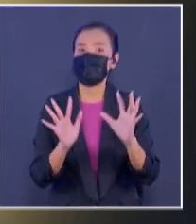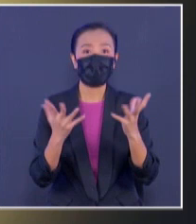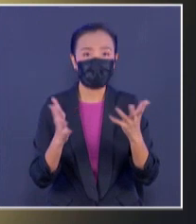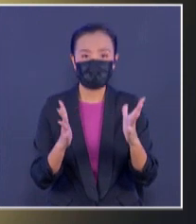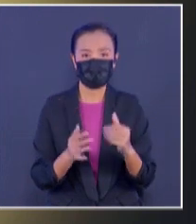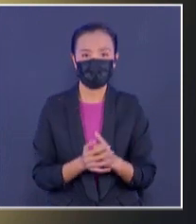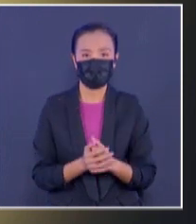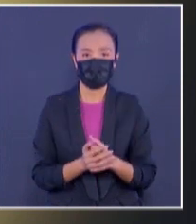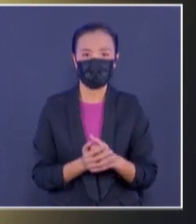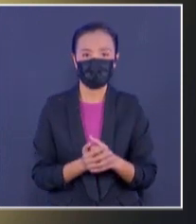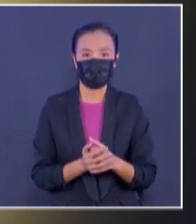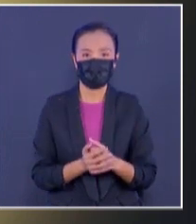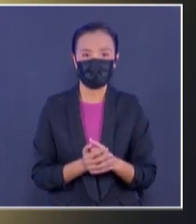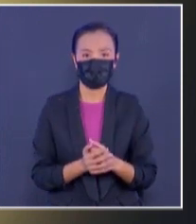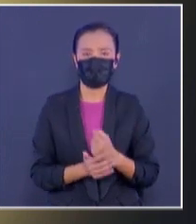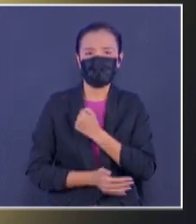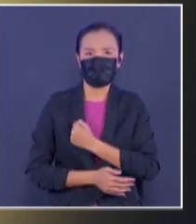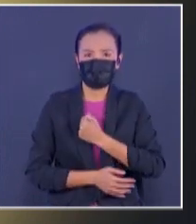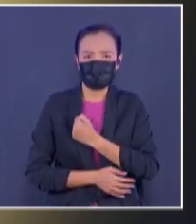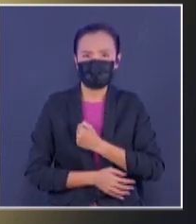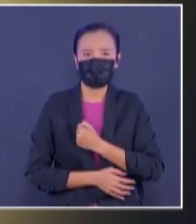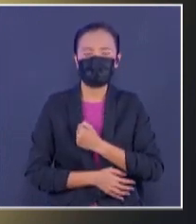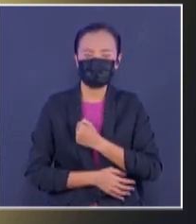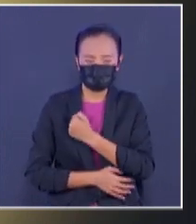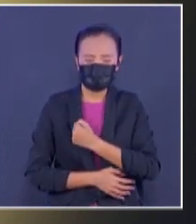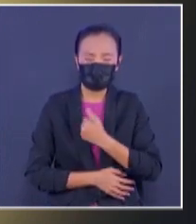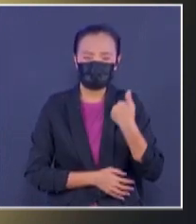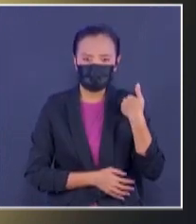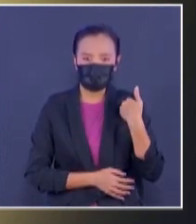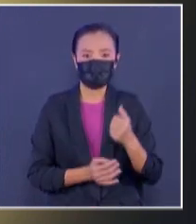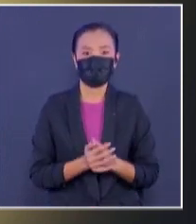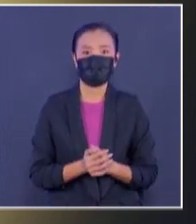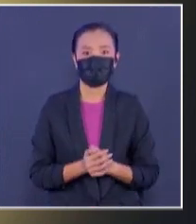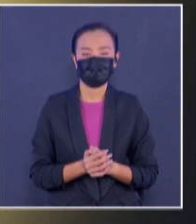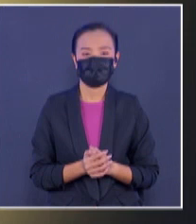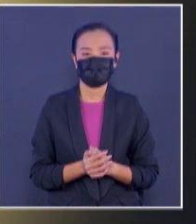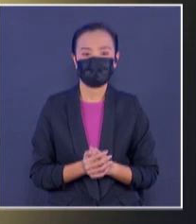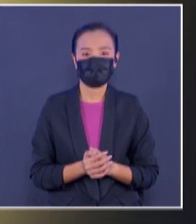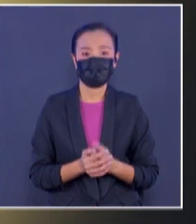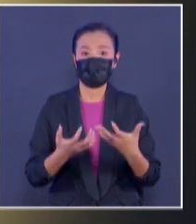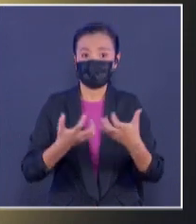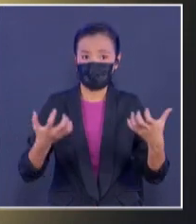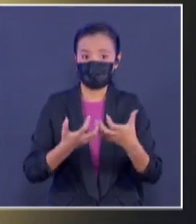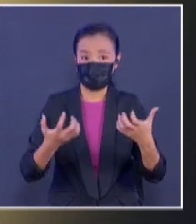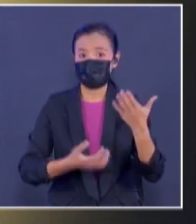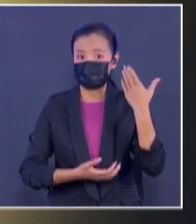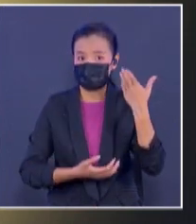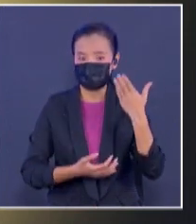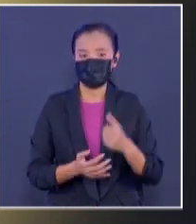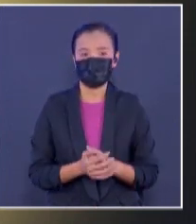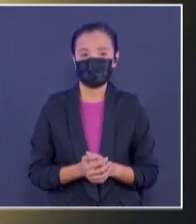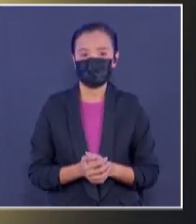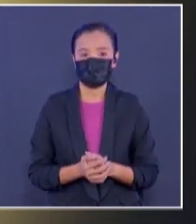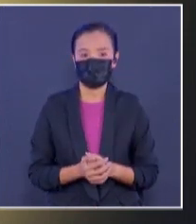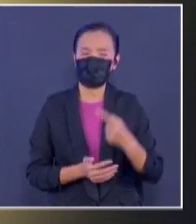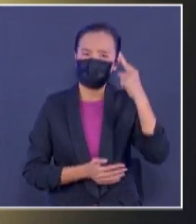แบบแพทคงยังไม่ได้มูฟออนเร็วอะไรขนาดนั้นอะไรเงี้ยและอีกอย่างนึงอ่ะการที่แพทจบไปกับครั้งนั้นเนี่ยคือ